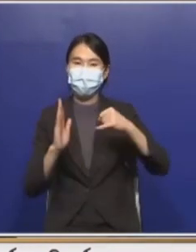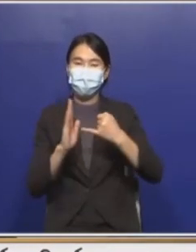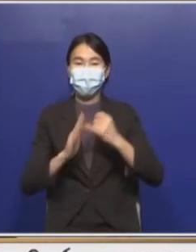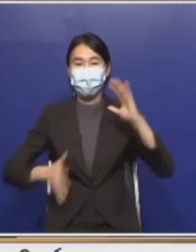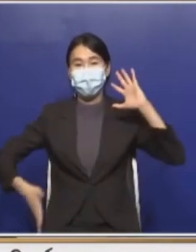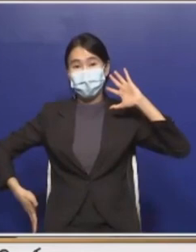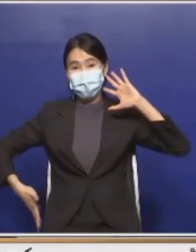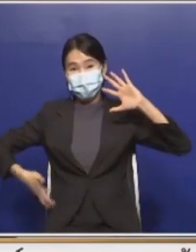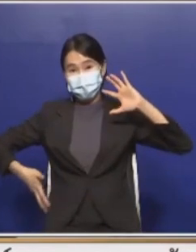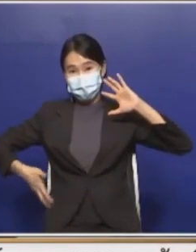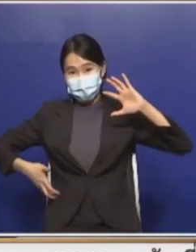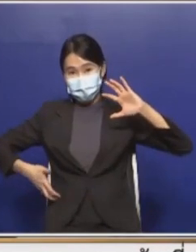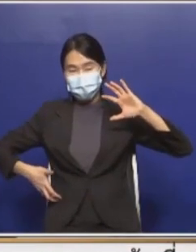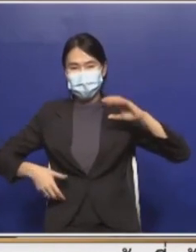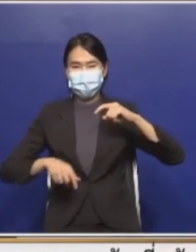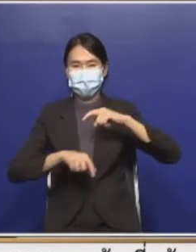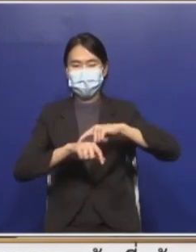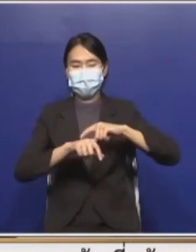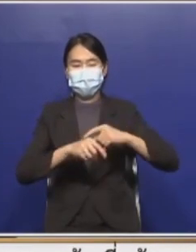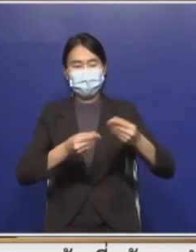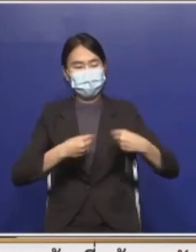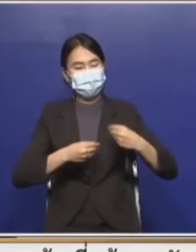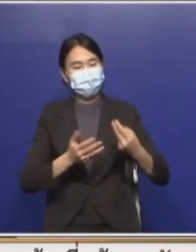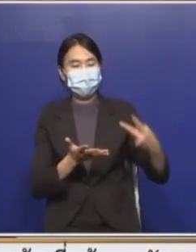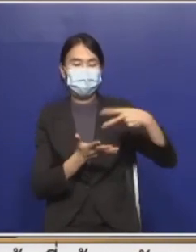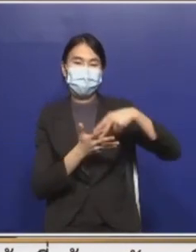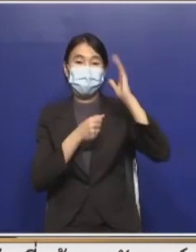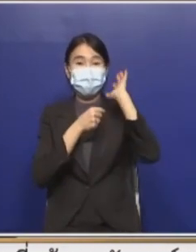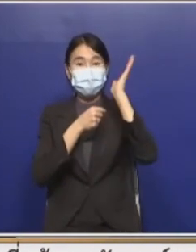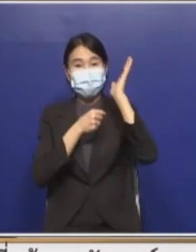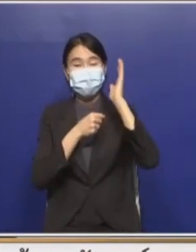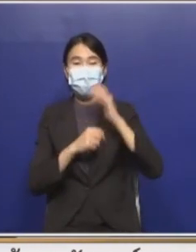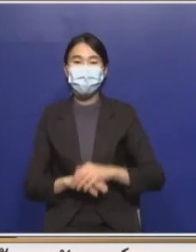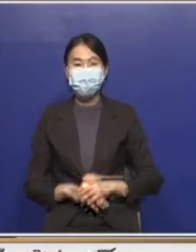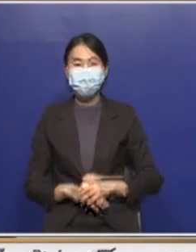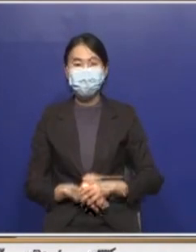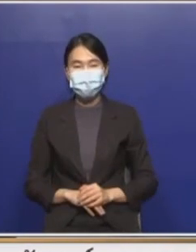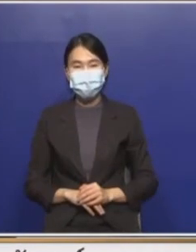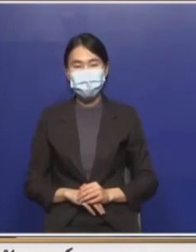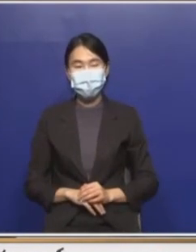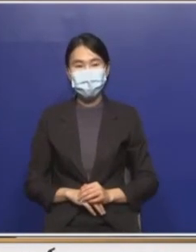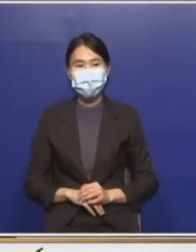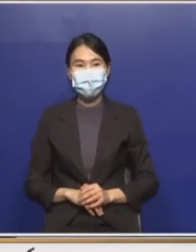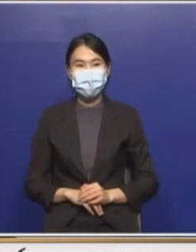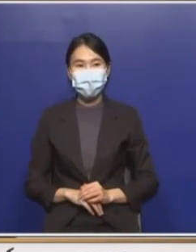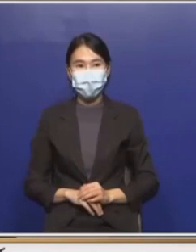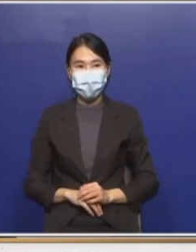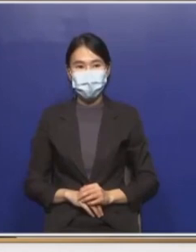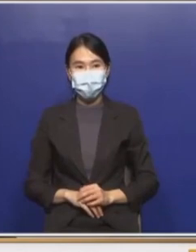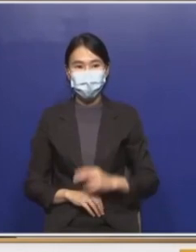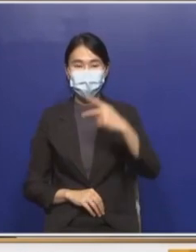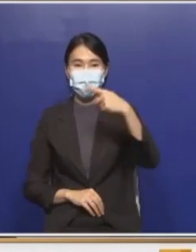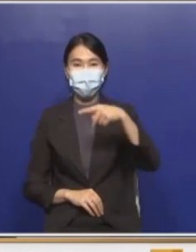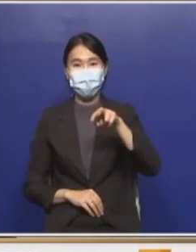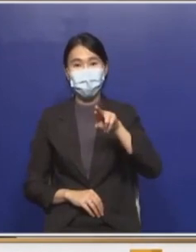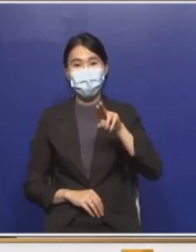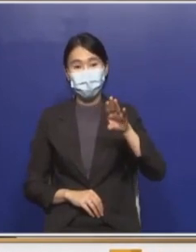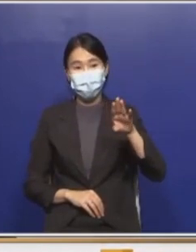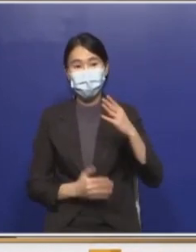ที่ให้เวลากับผมนะครับท่านประธานครับพระราชบัญญัติงบประม